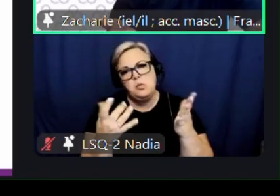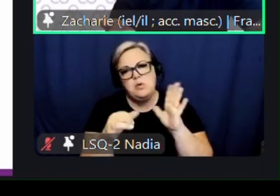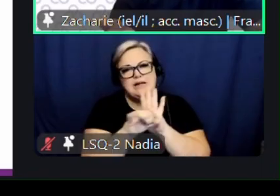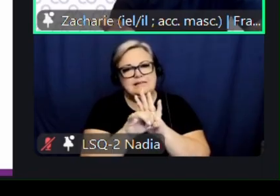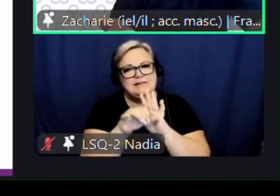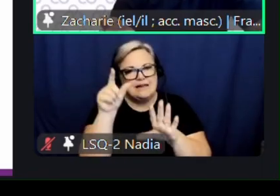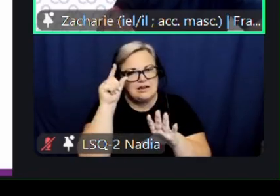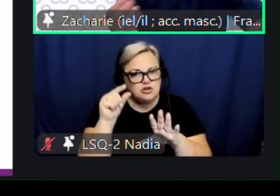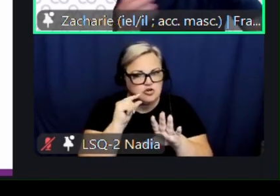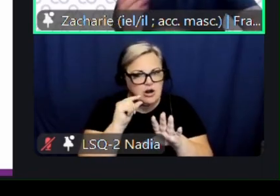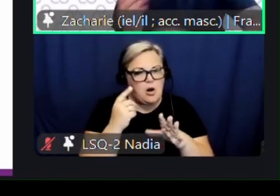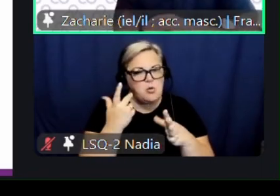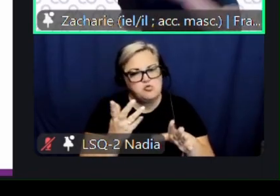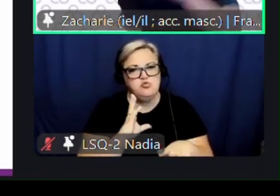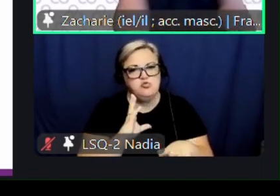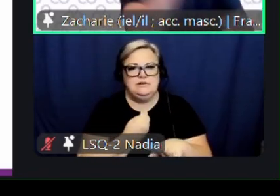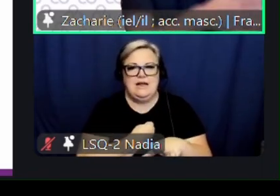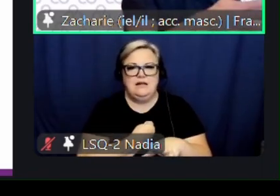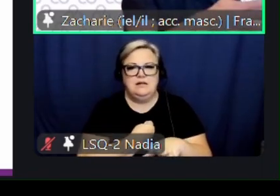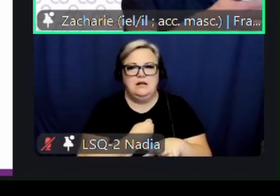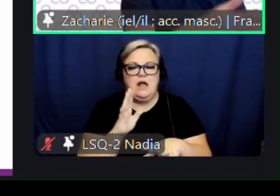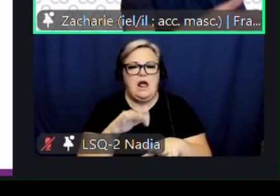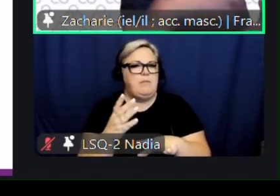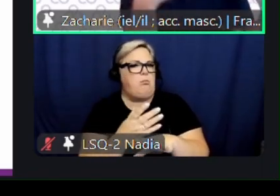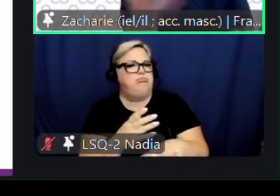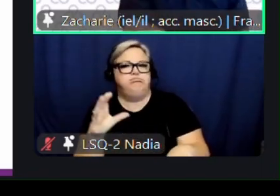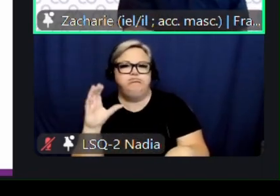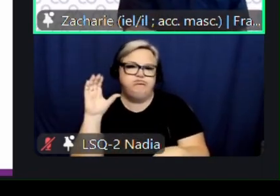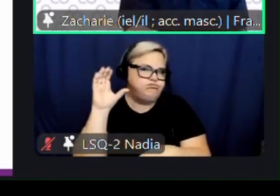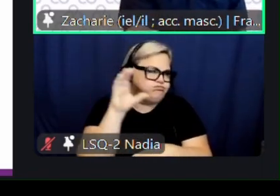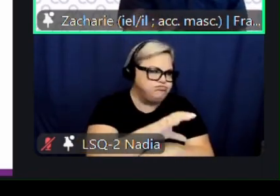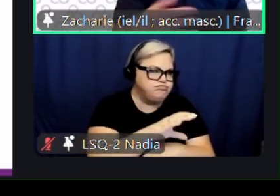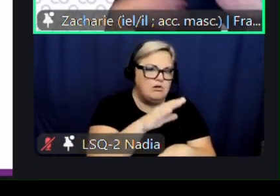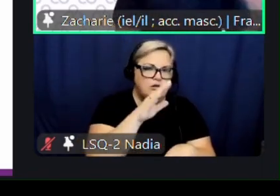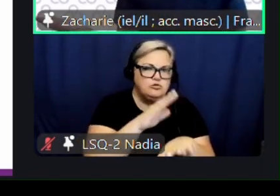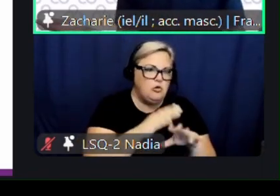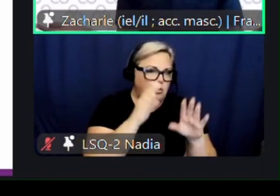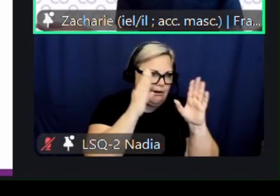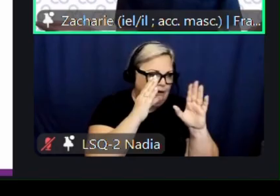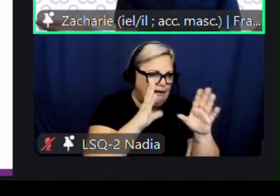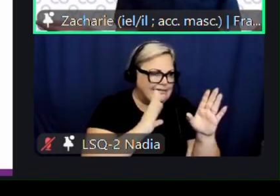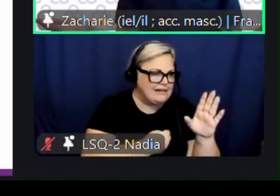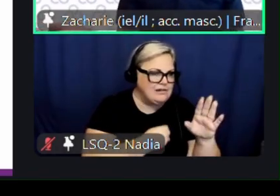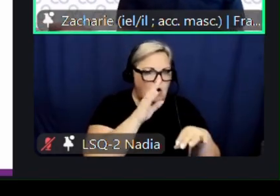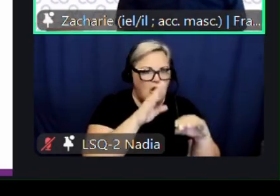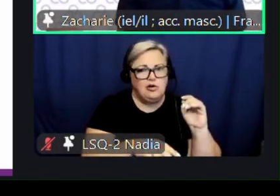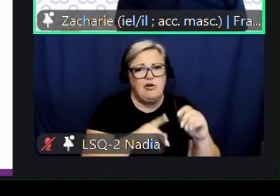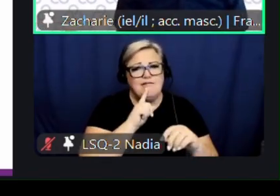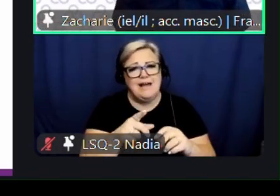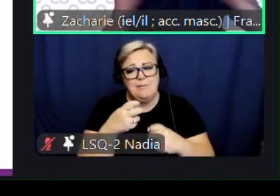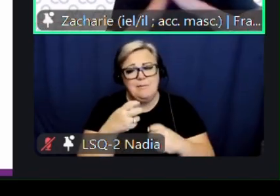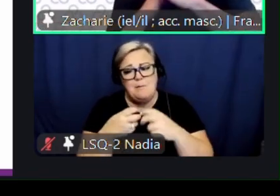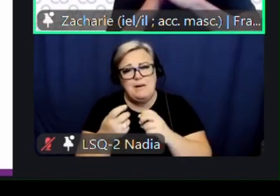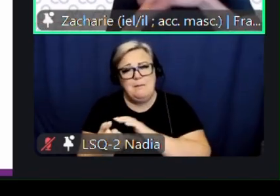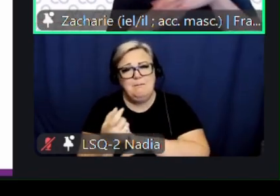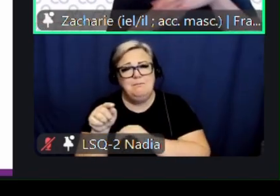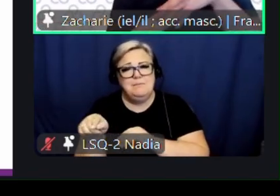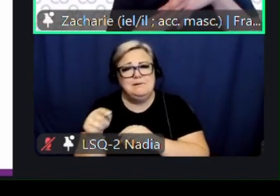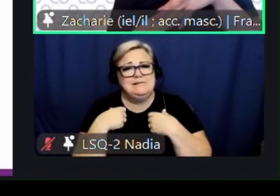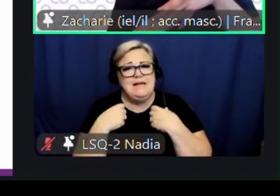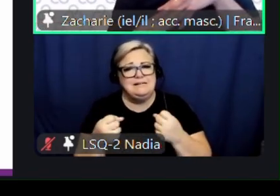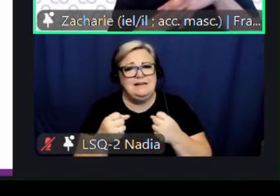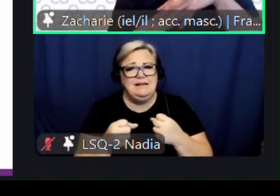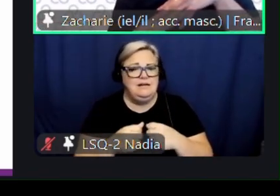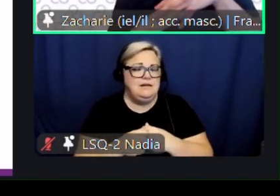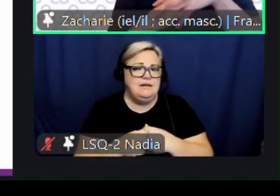ou l'expérience trans et va mettre toute son attention vers la transitude plutôt que le problème de santé qui se présente.